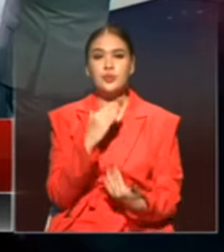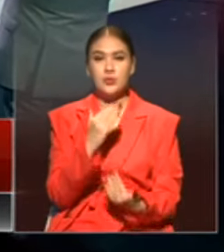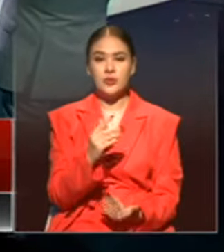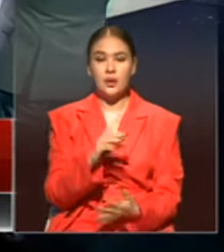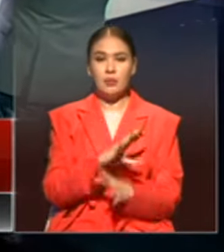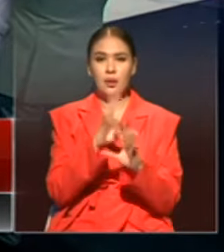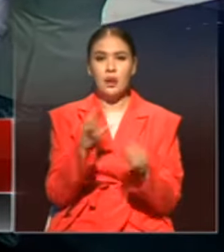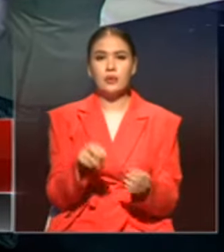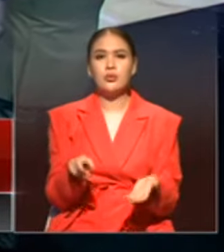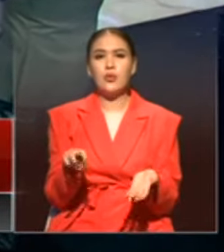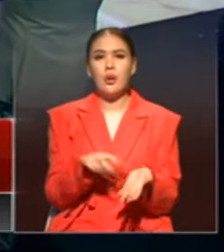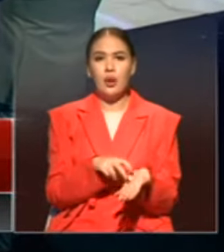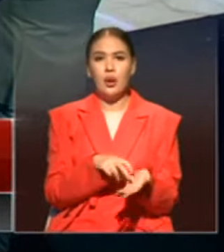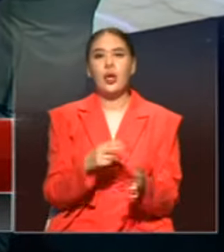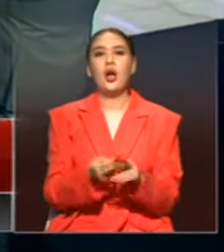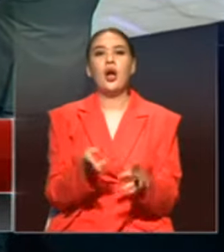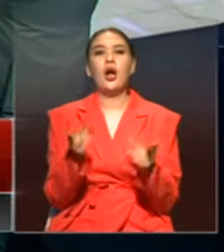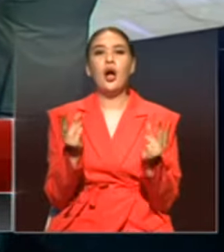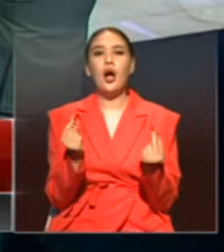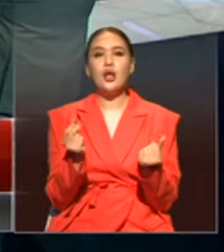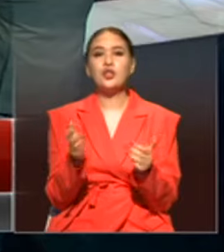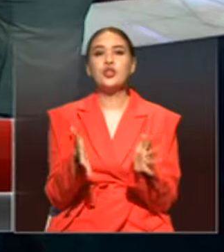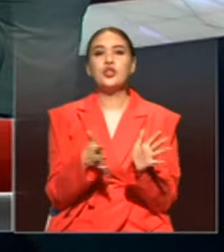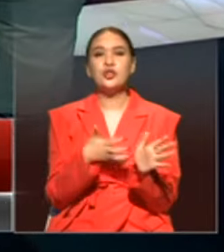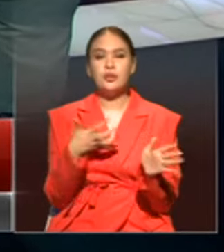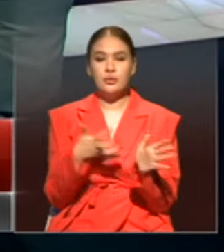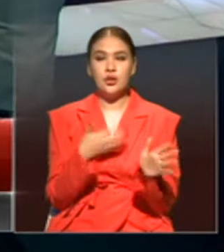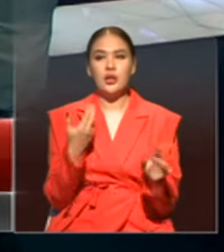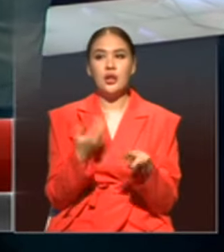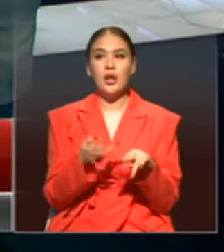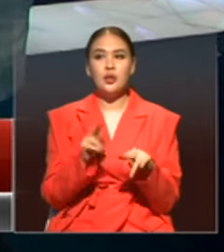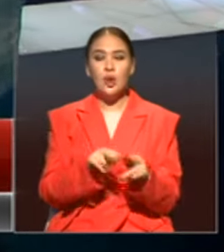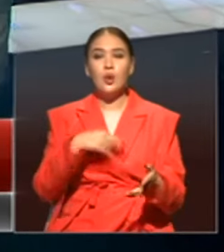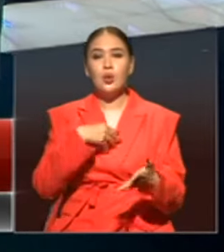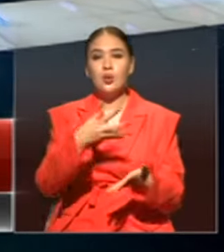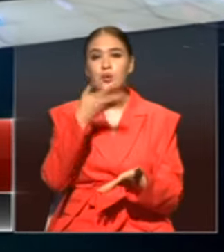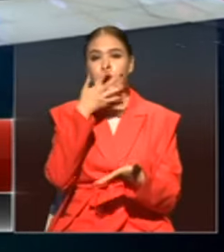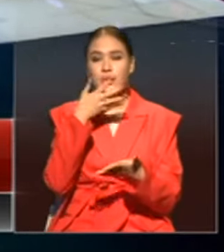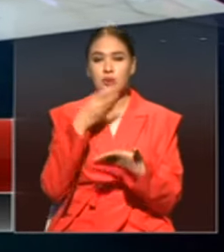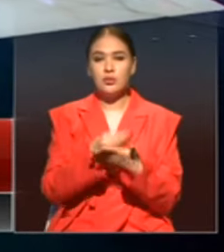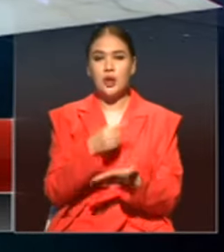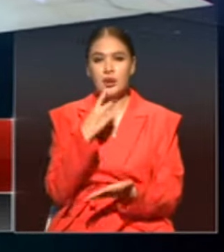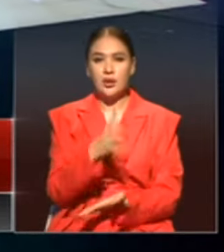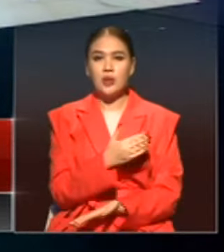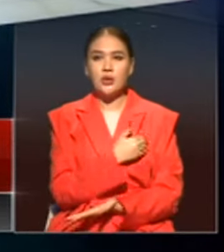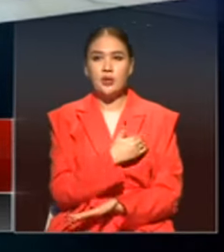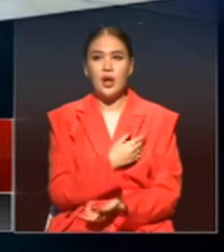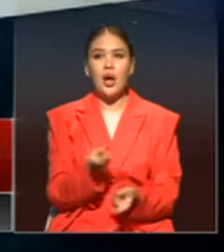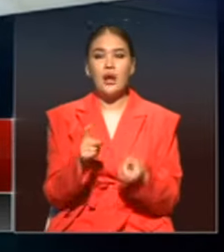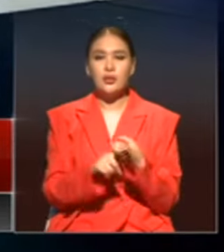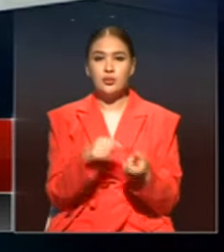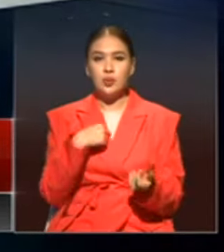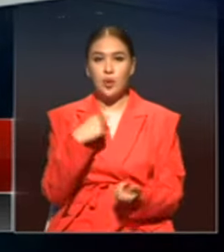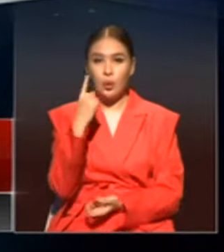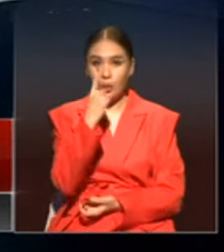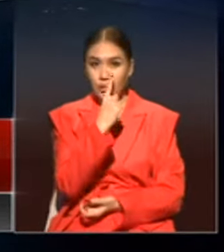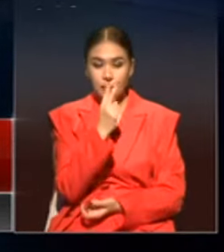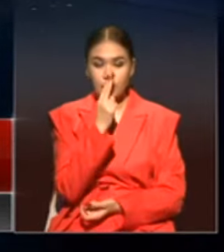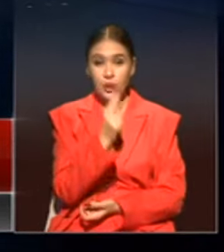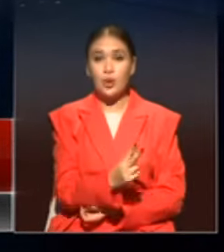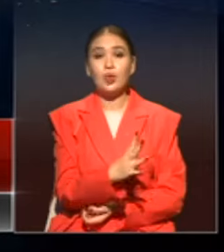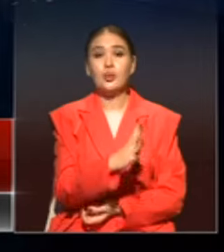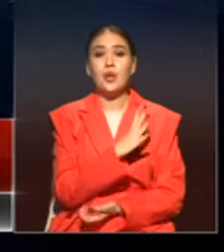бәріміз қорқатын мәселе деп қаржы жағы неге жетпей жатыр деп. Мен жай өз сынатым айтайын дегенім, өзіме қатысты өзім көрген заттарымды айтып отырмын да.